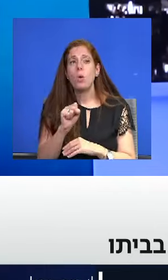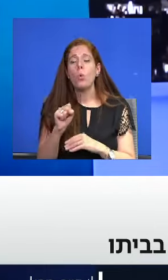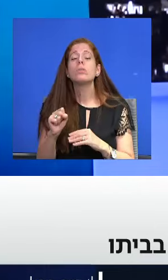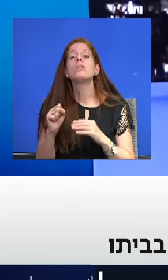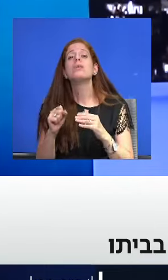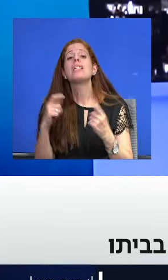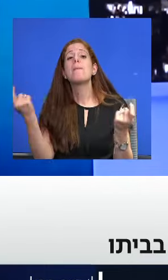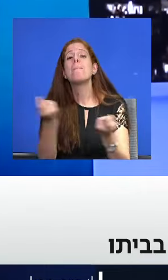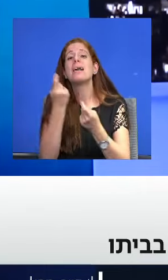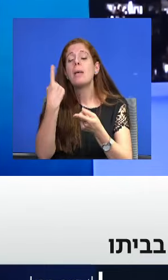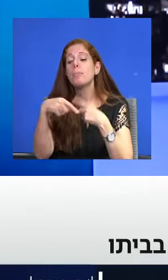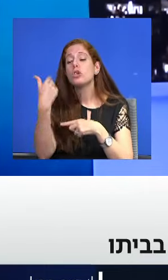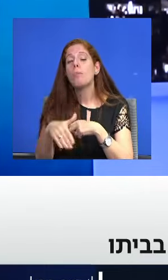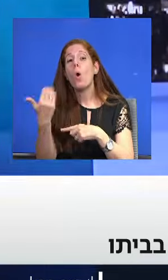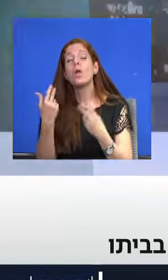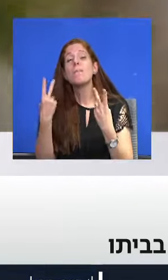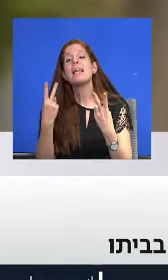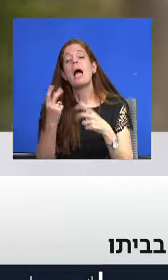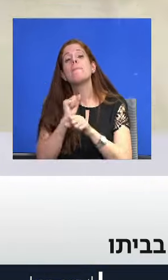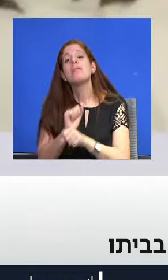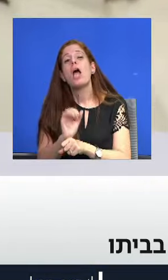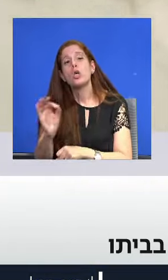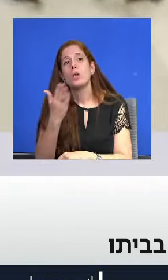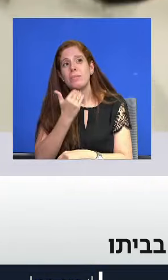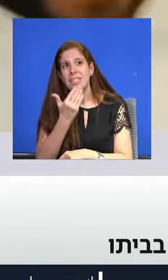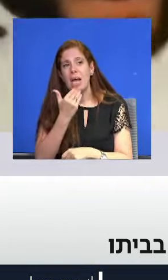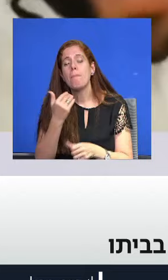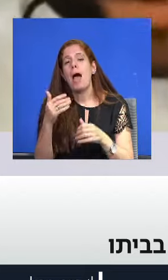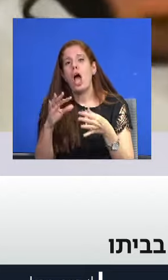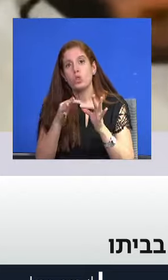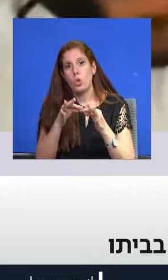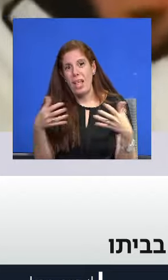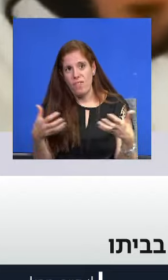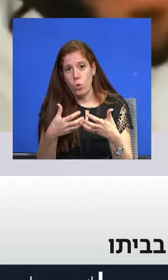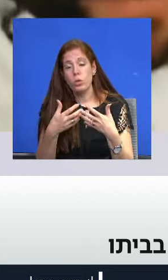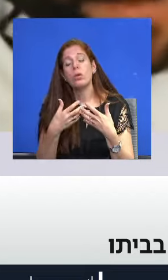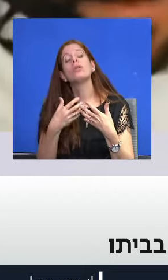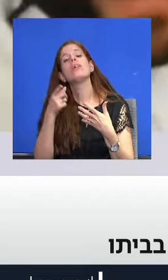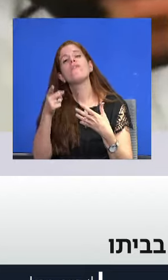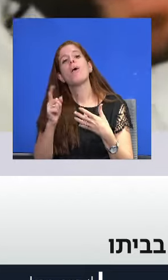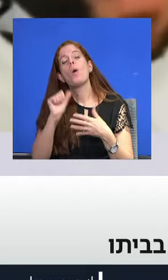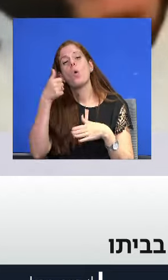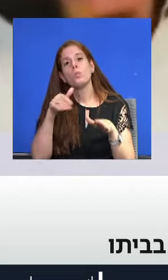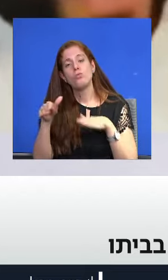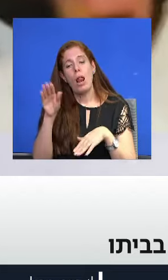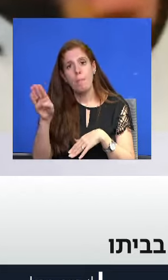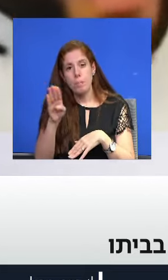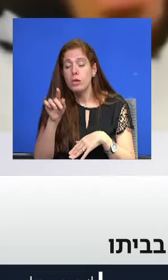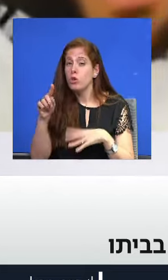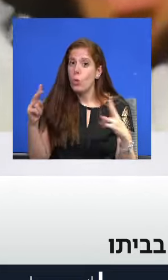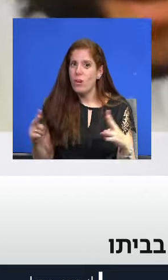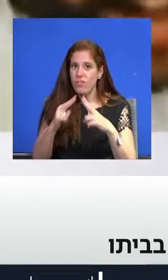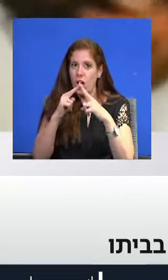בשנים האחרונות בעיקר בזכות התמיכה שלו בישראל ברשתות החברתיות, וליתר דיוק בראש הממשלה נתניהו. איתו הוא נפגש במהלך